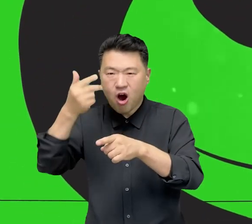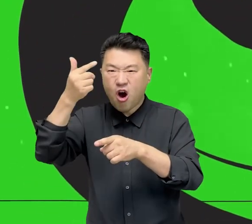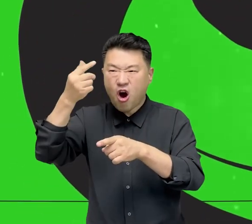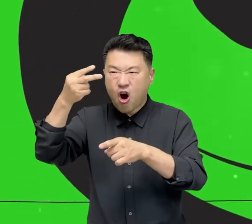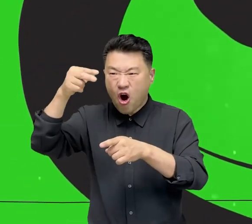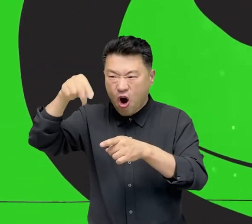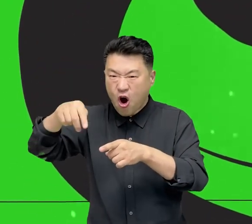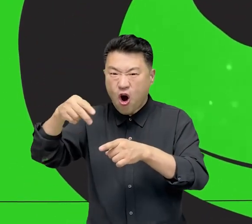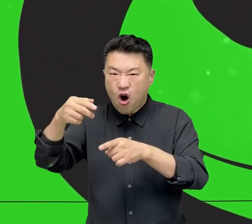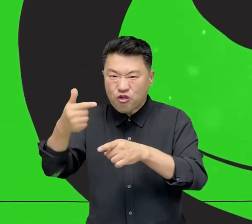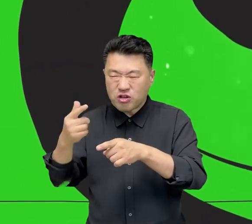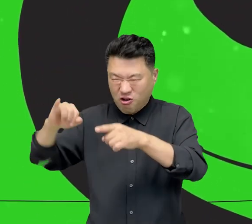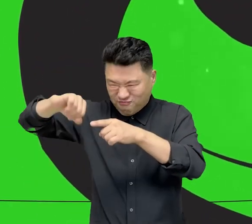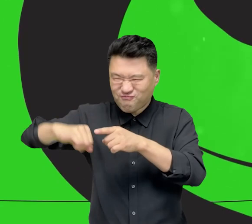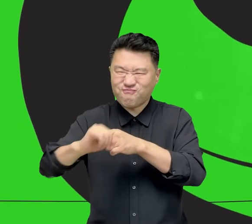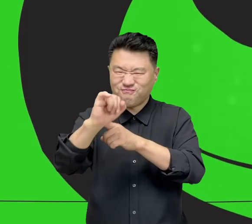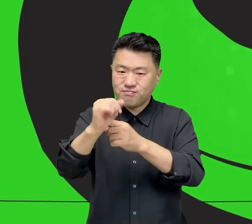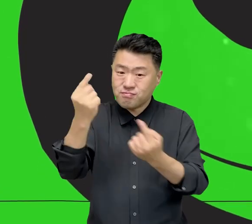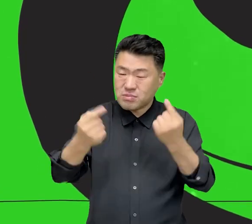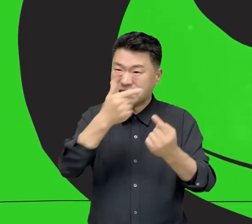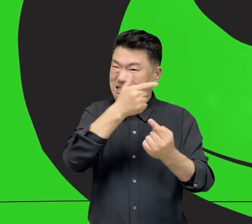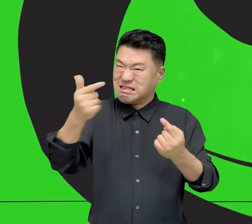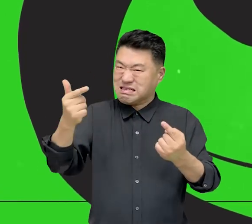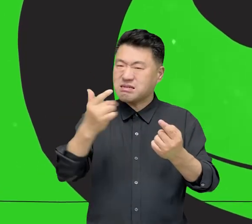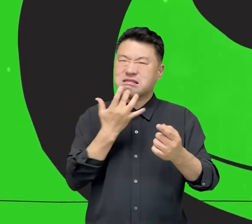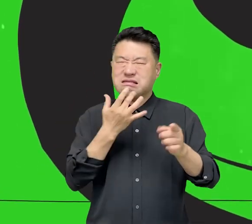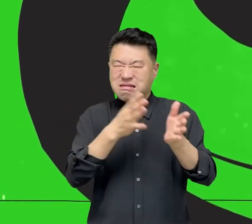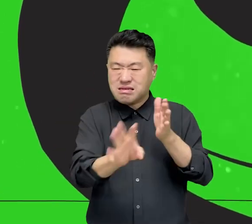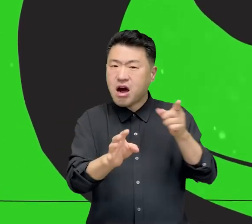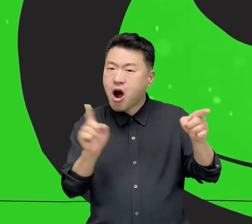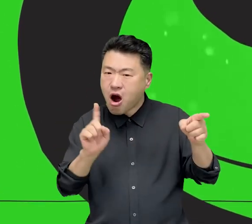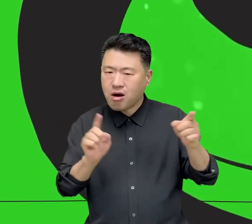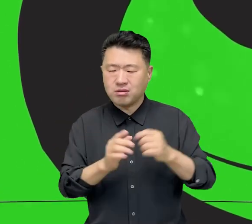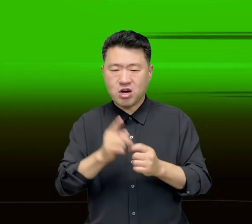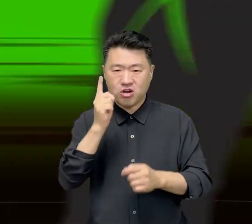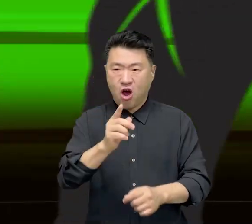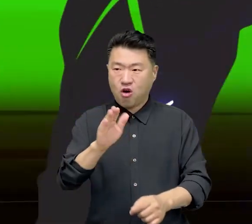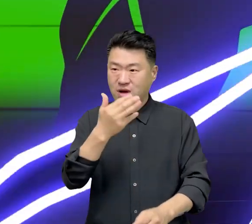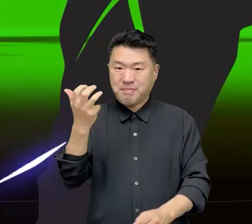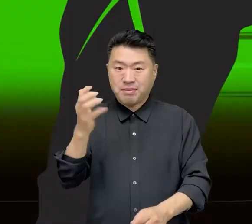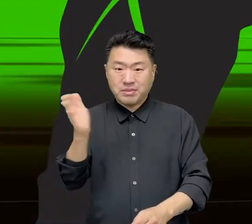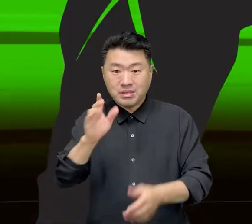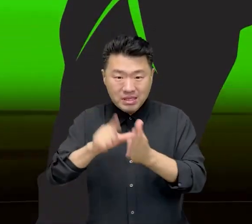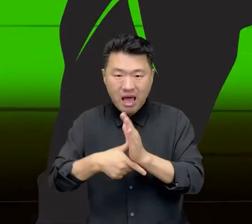SF 영화에서 준의 모래벌레를 능가하는 가장 큰 괴물은 무엇일까?